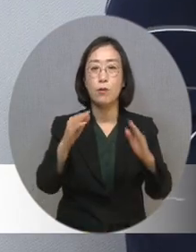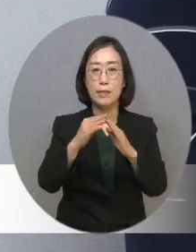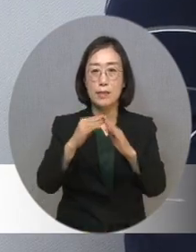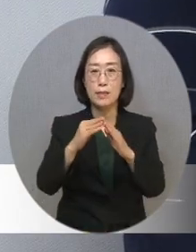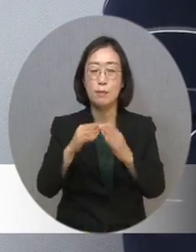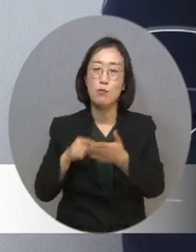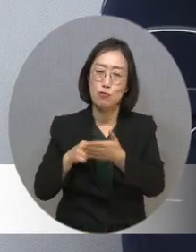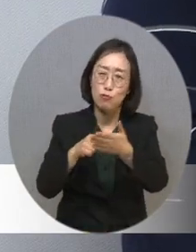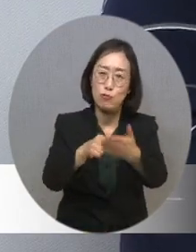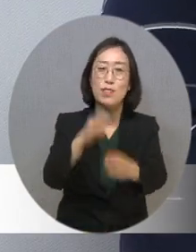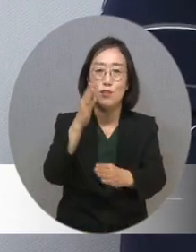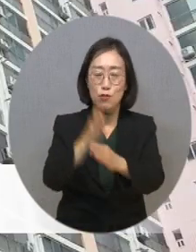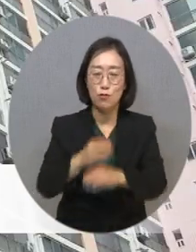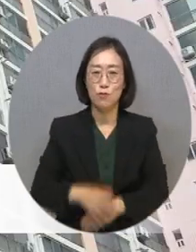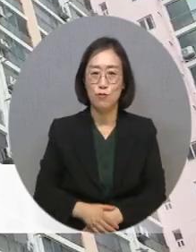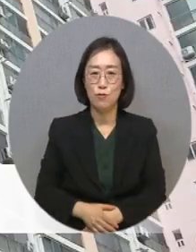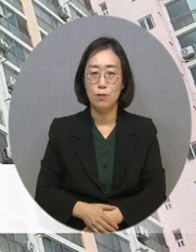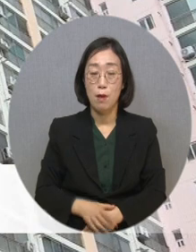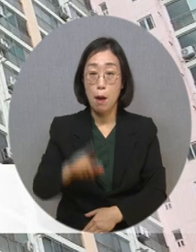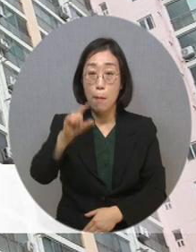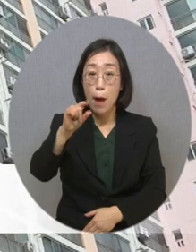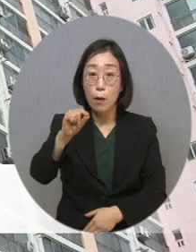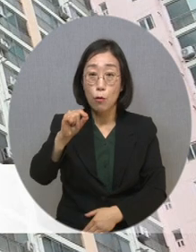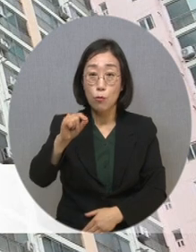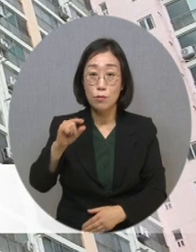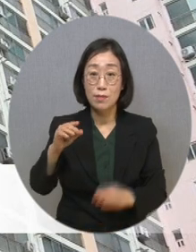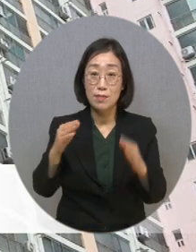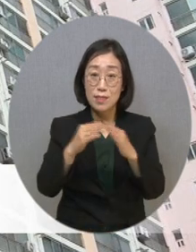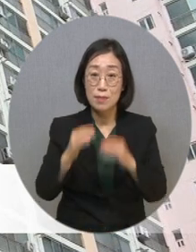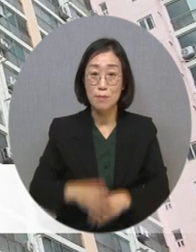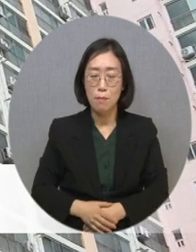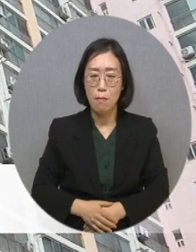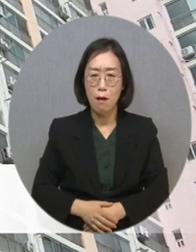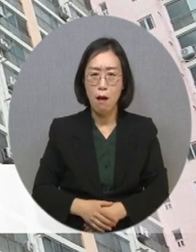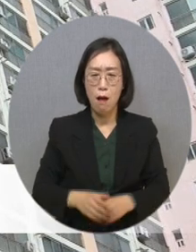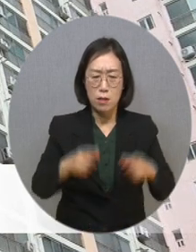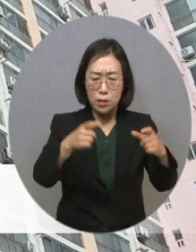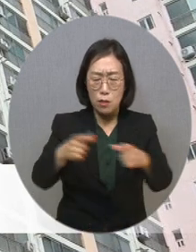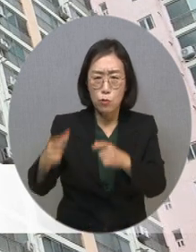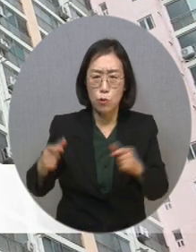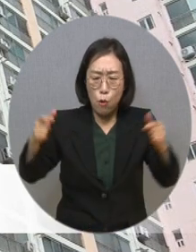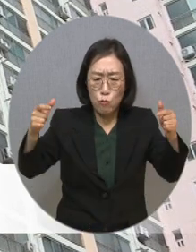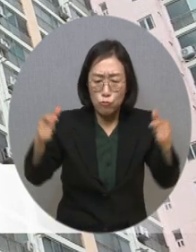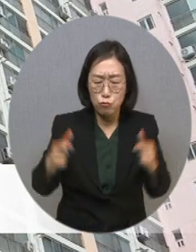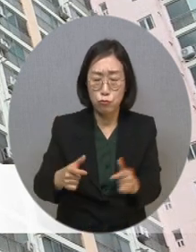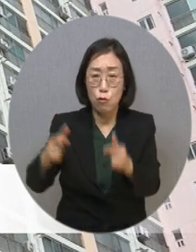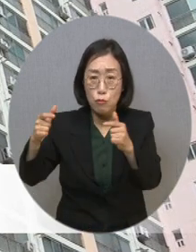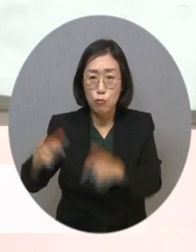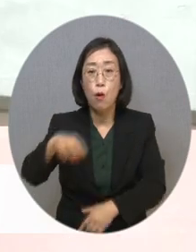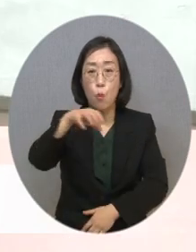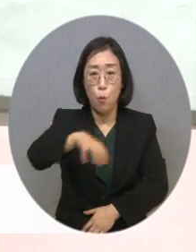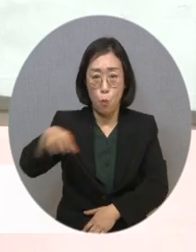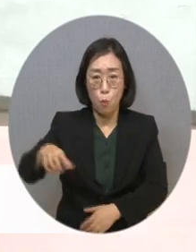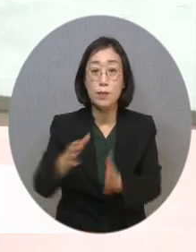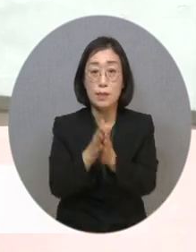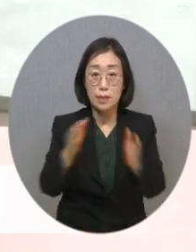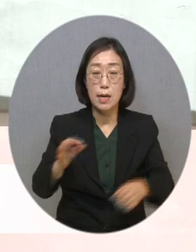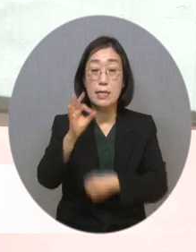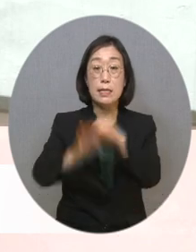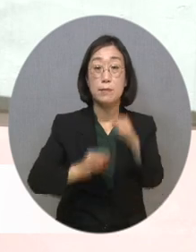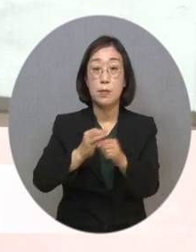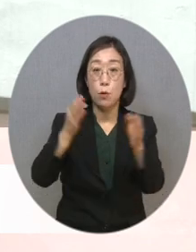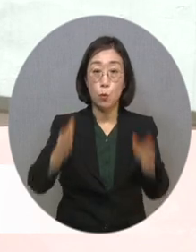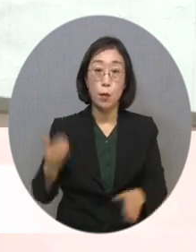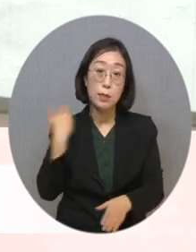추진 중입니다 만원 주택이란 지방소멸 위기를 겪는 시군에 지원되며 최장 10년간